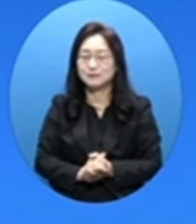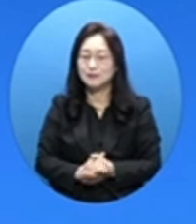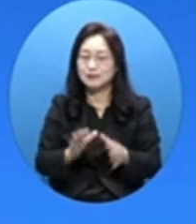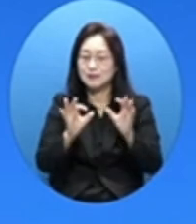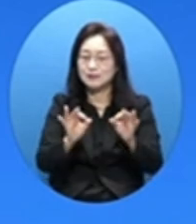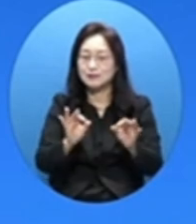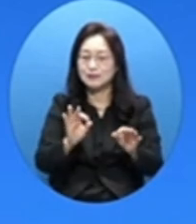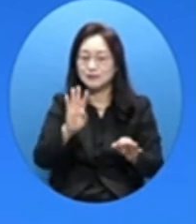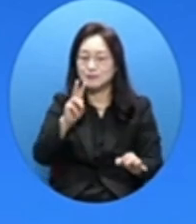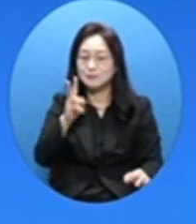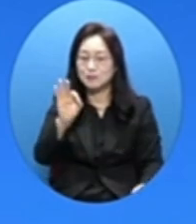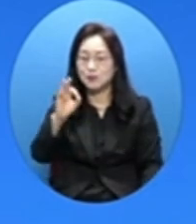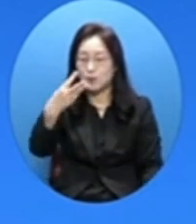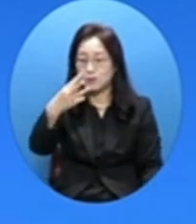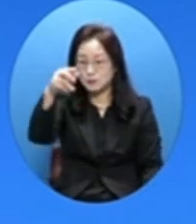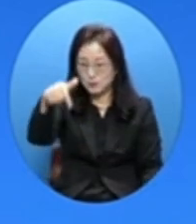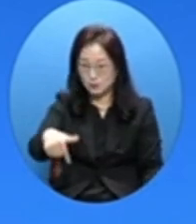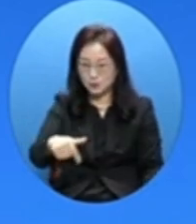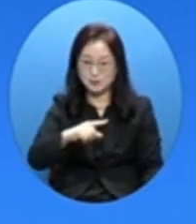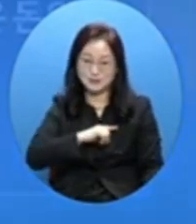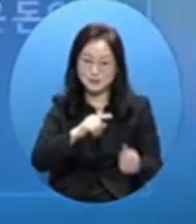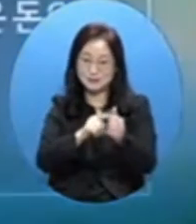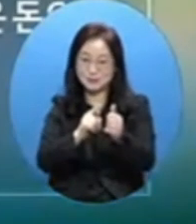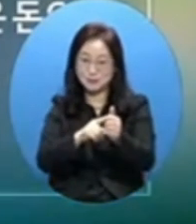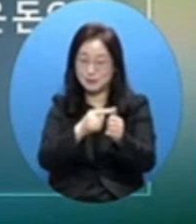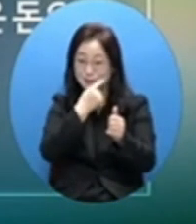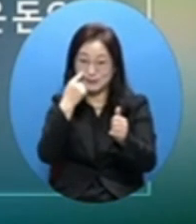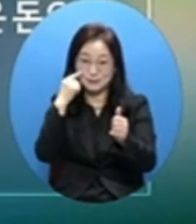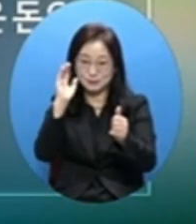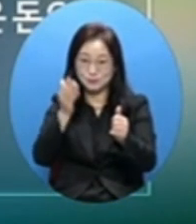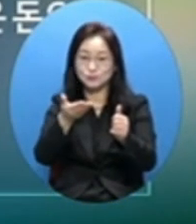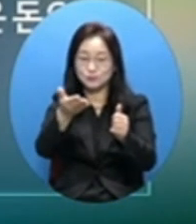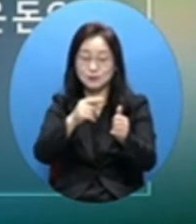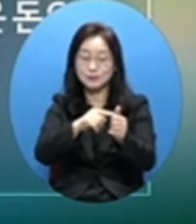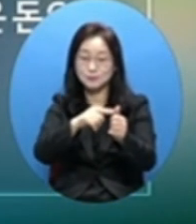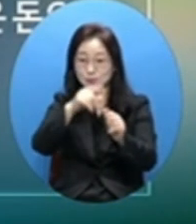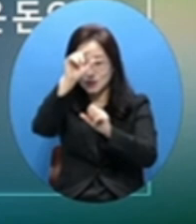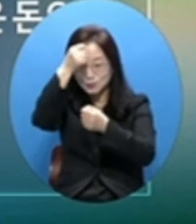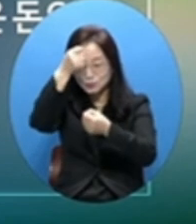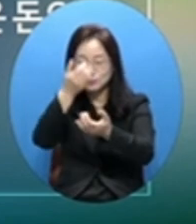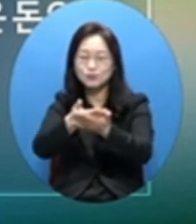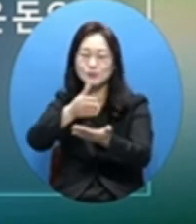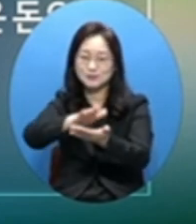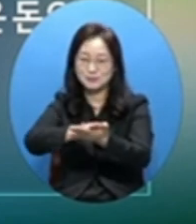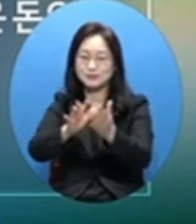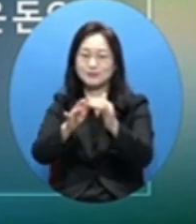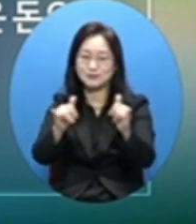김병록 집사님 간증을 드리려고 하는데 이분은요 구두를 고치는 분,